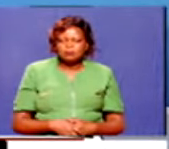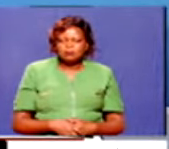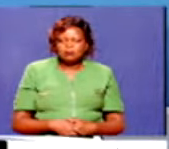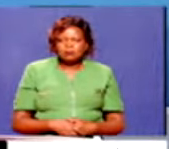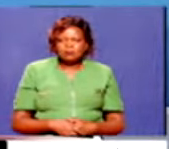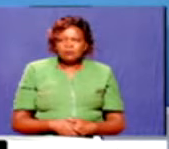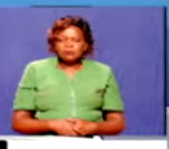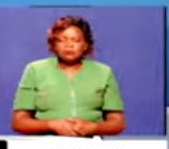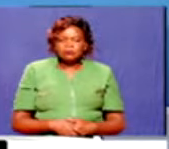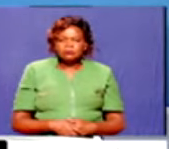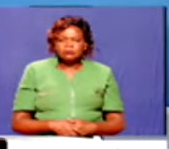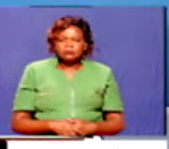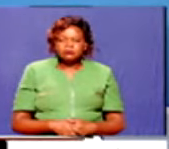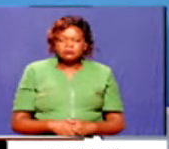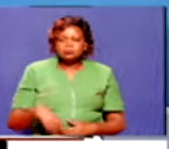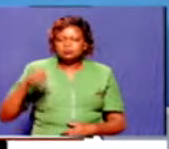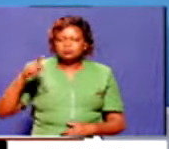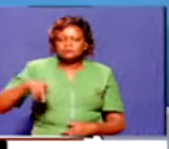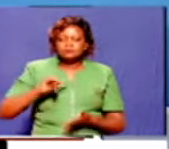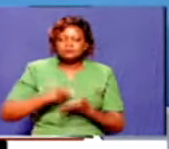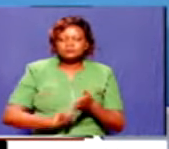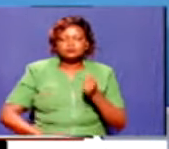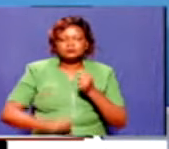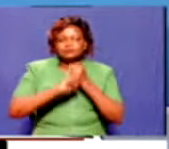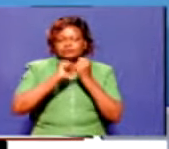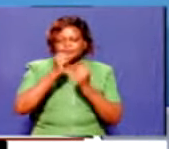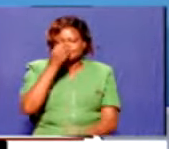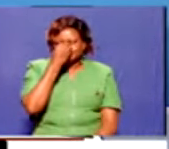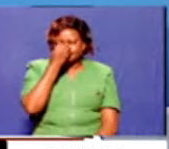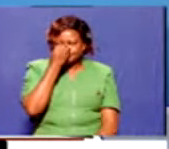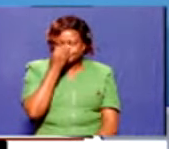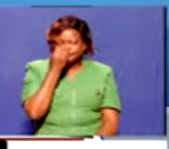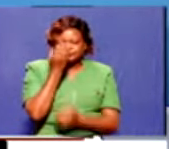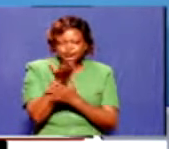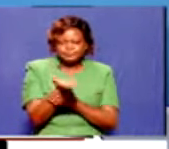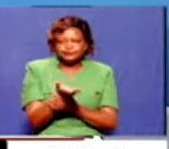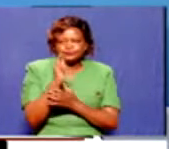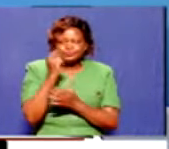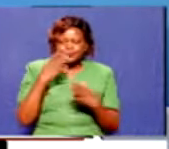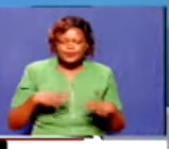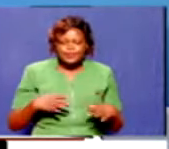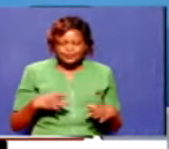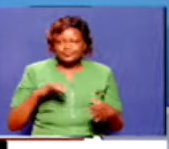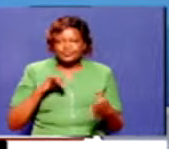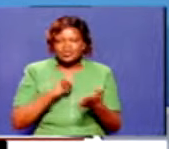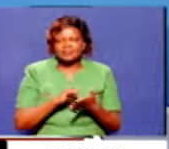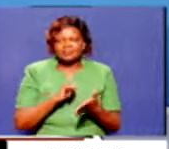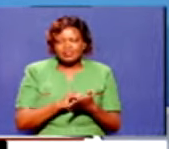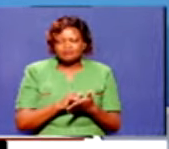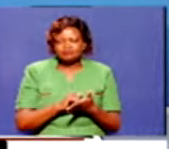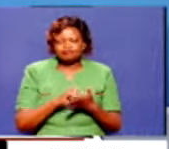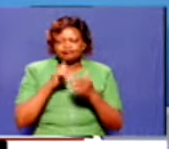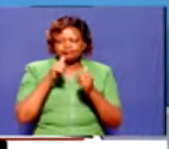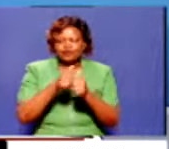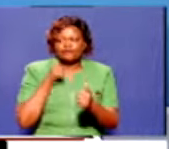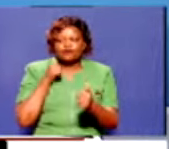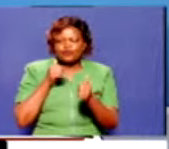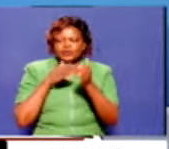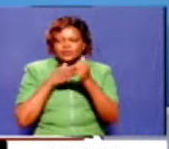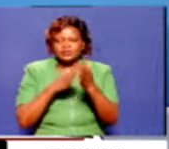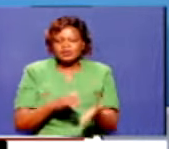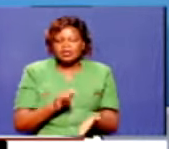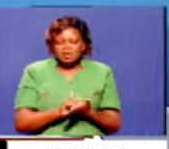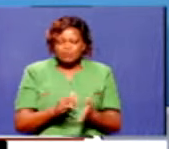Wabunge wanaomuunga mkono naibu rais William Ruto wanawaomba Wakenya kuwakataa viongozi ambao watawekewa